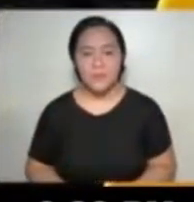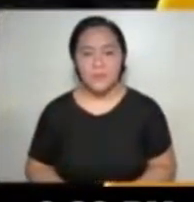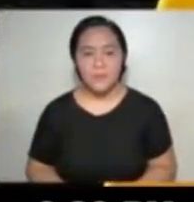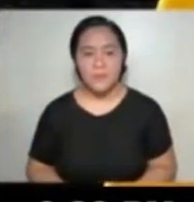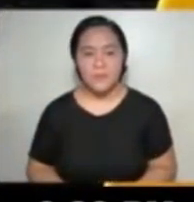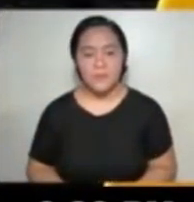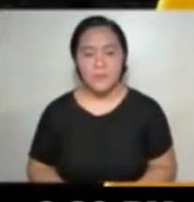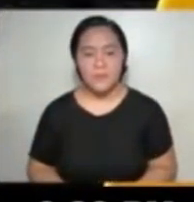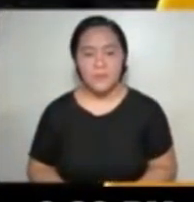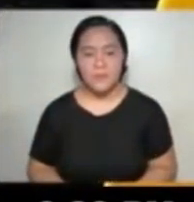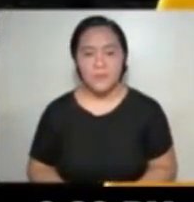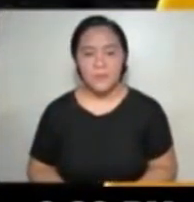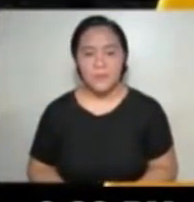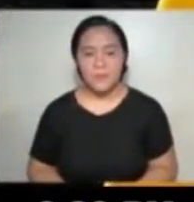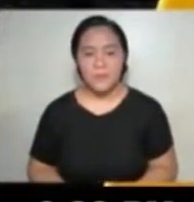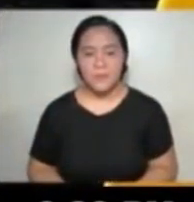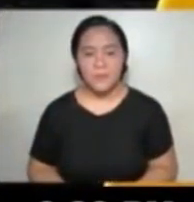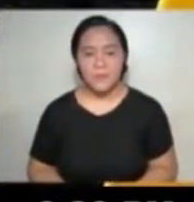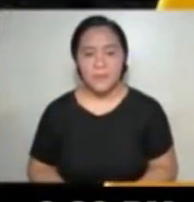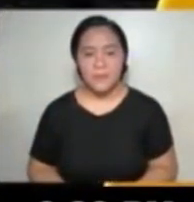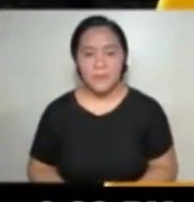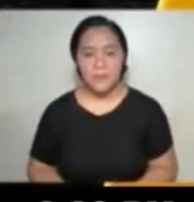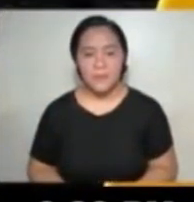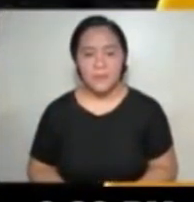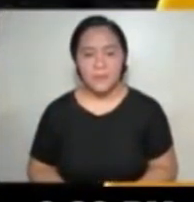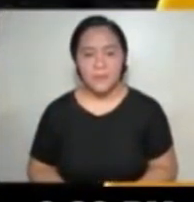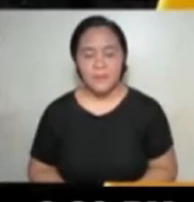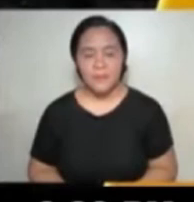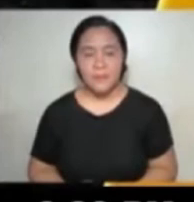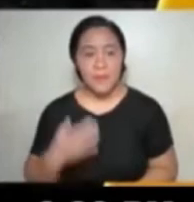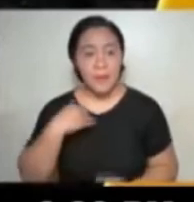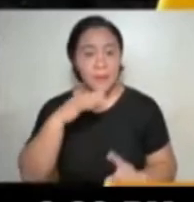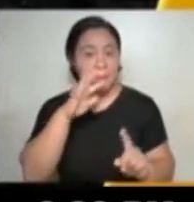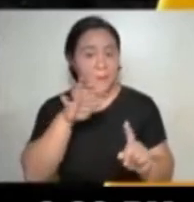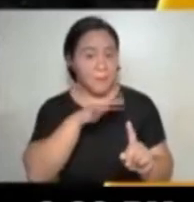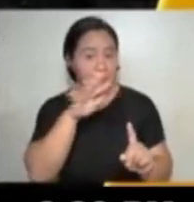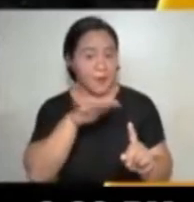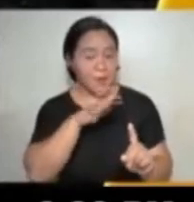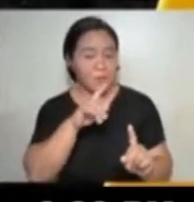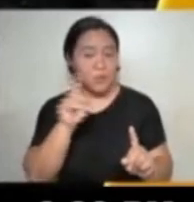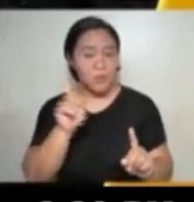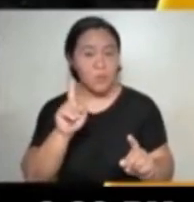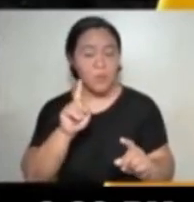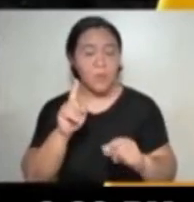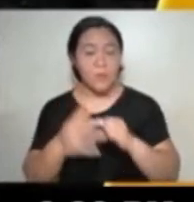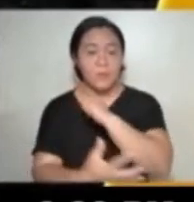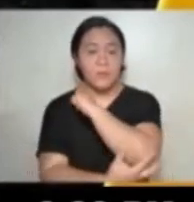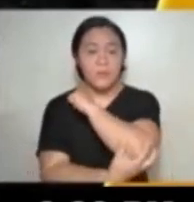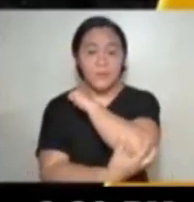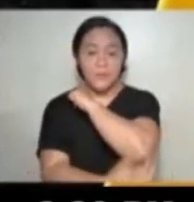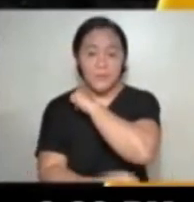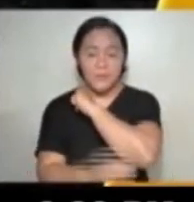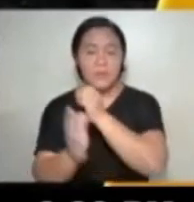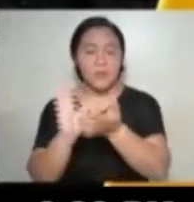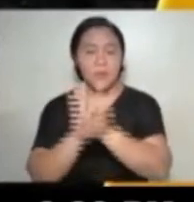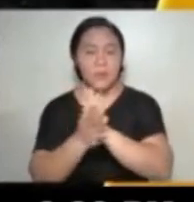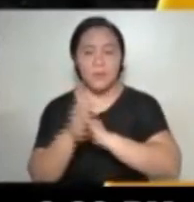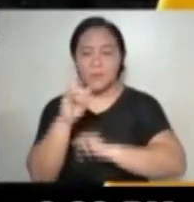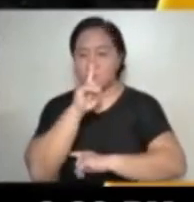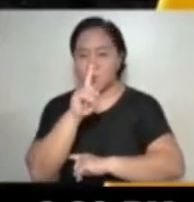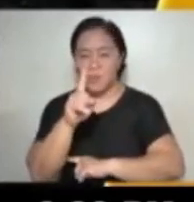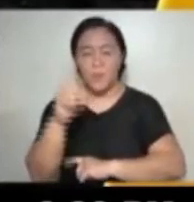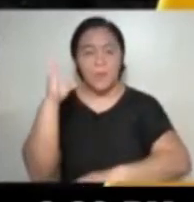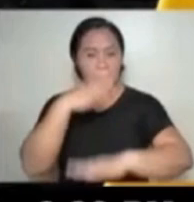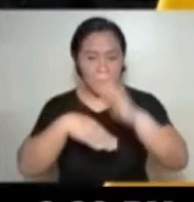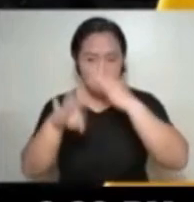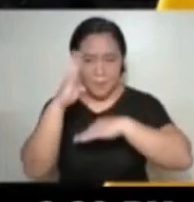doon Hello ma'am observation na ito pong poverty is already a perenal problem and